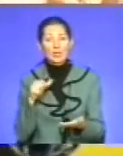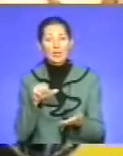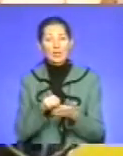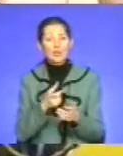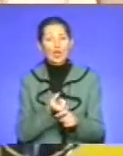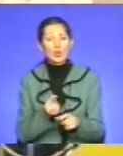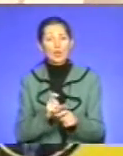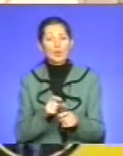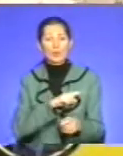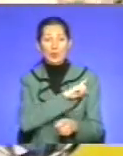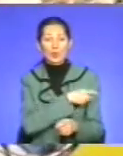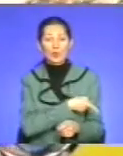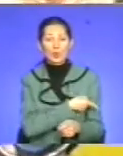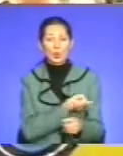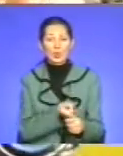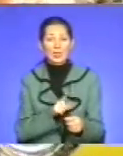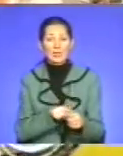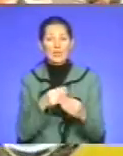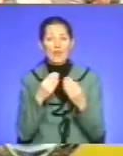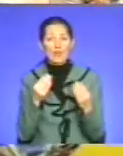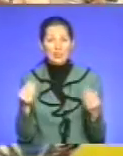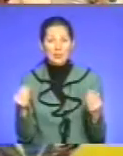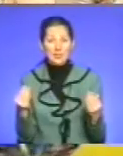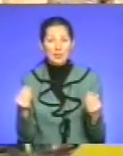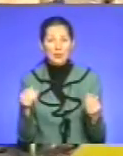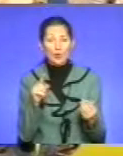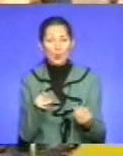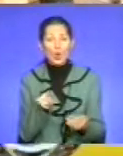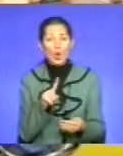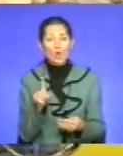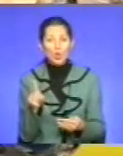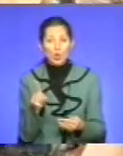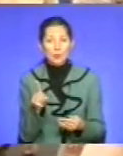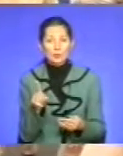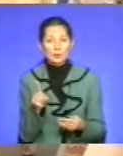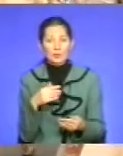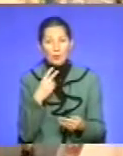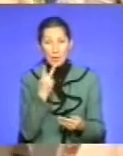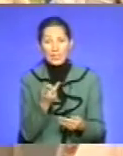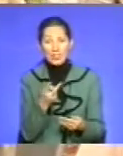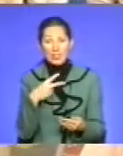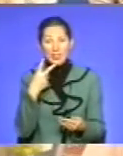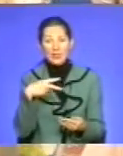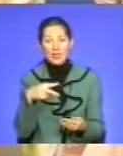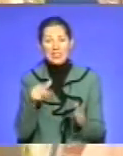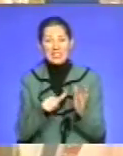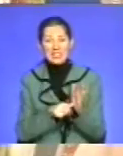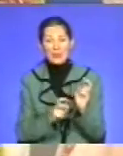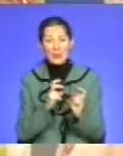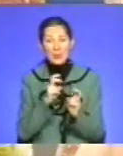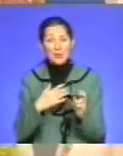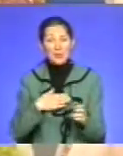потужно на цій виставці, тому що, ви бачите, 27 підприємств нашої